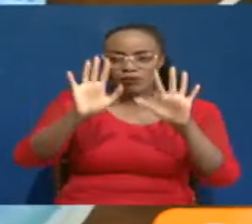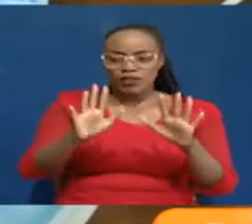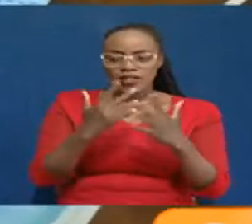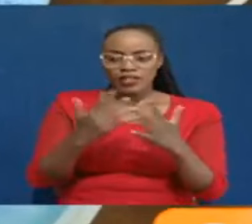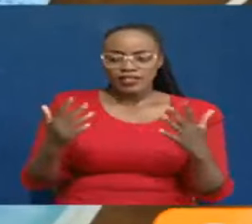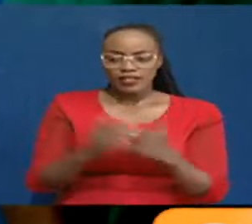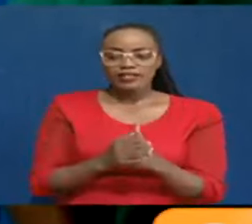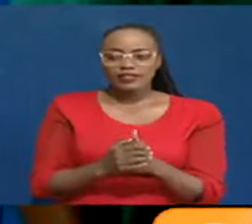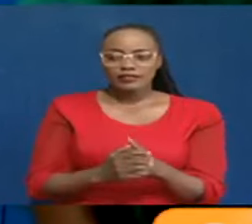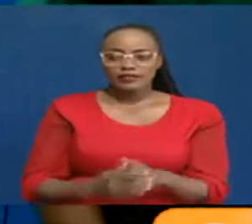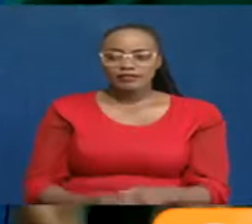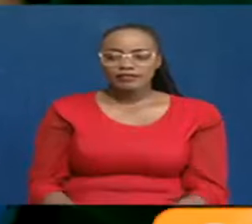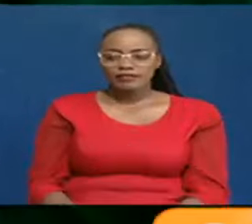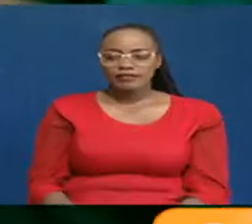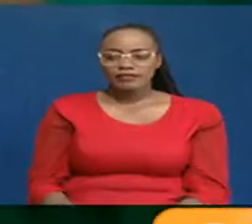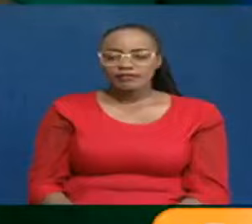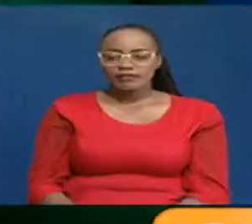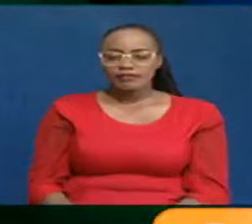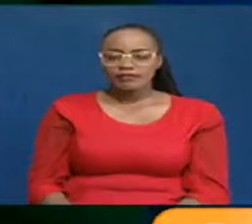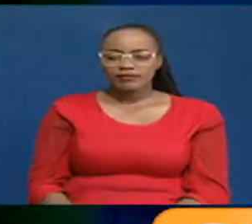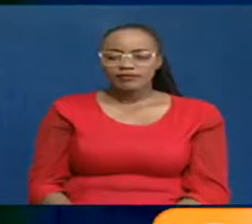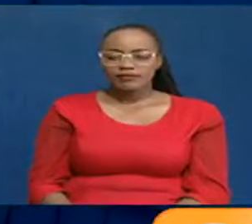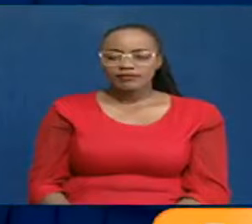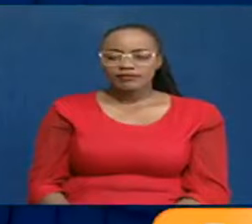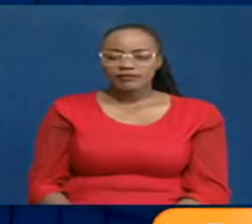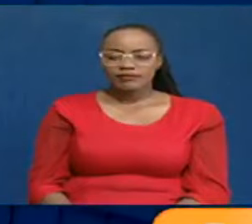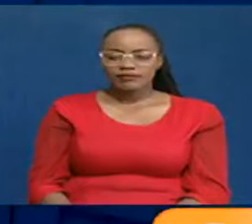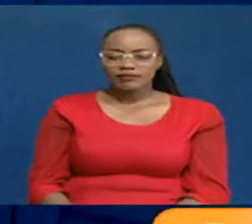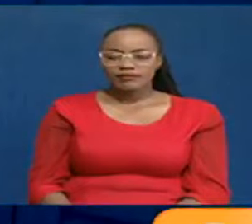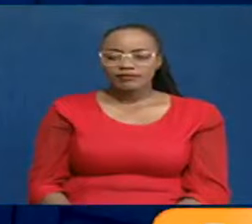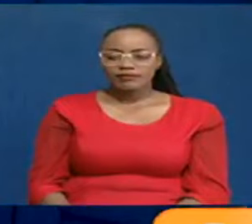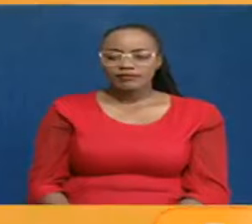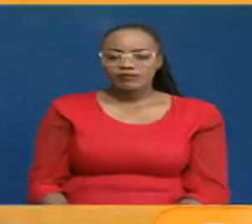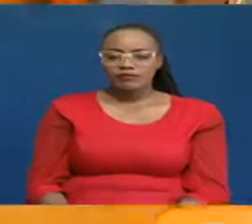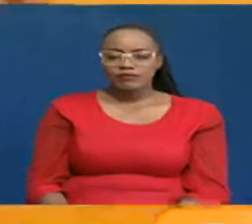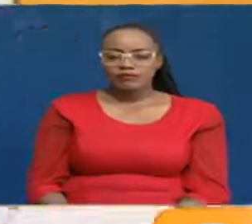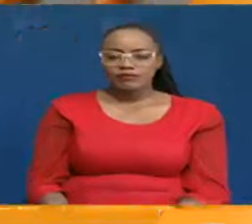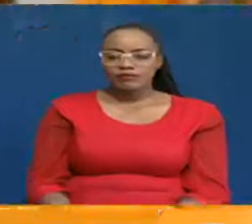Nikiripotia makala ya siha na maumbile, mimi ni Mwanahamisi Hamadi.